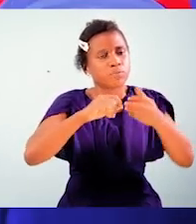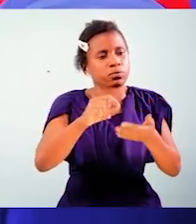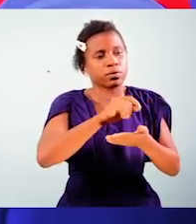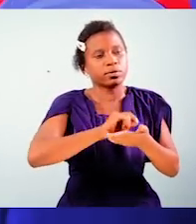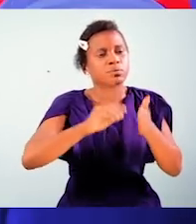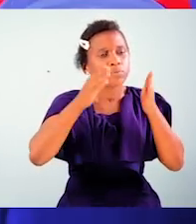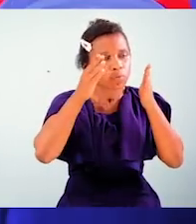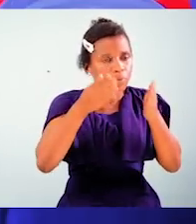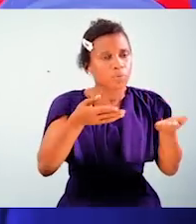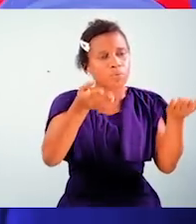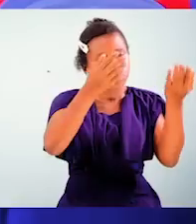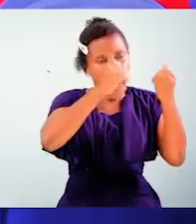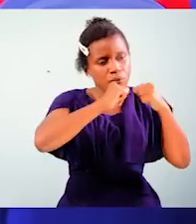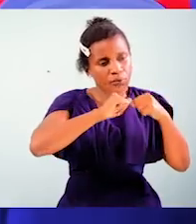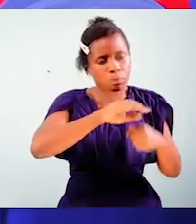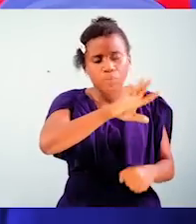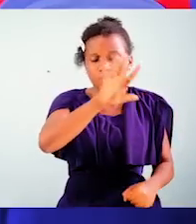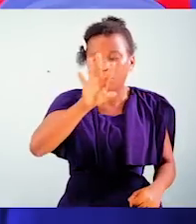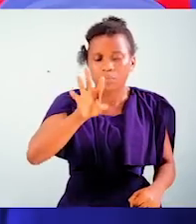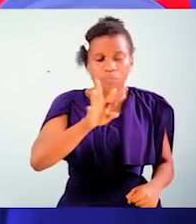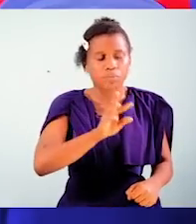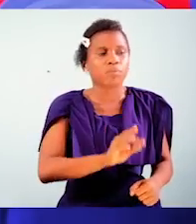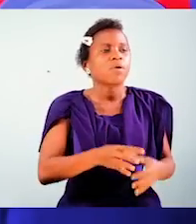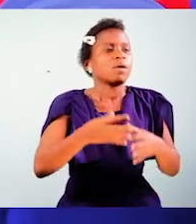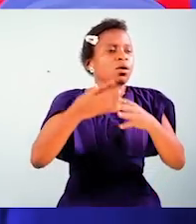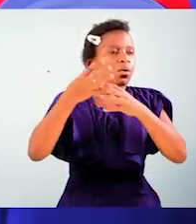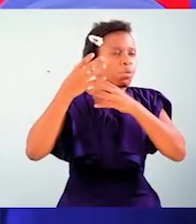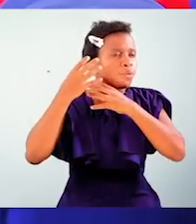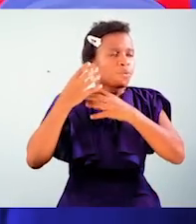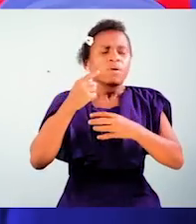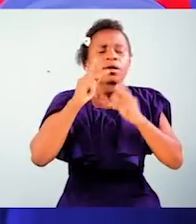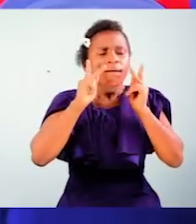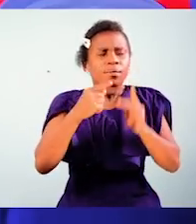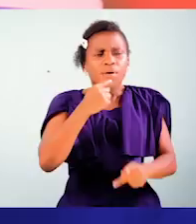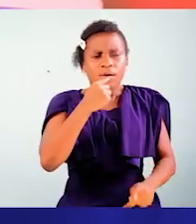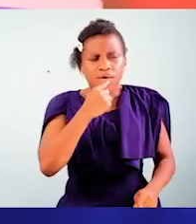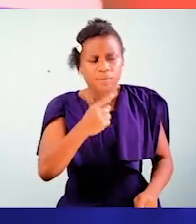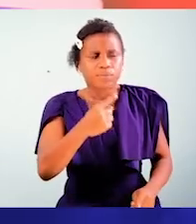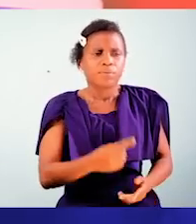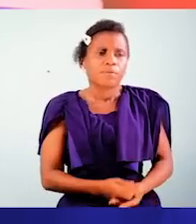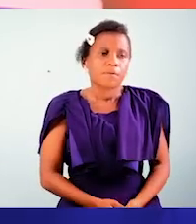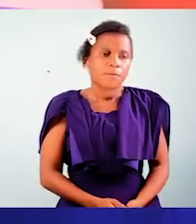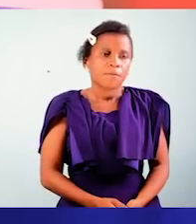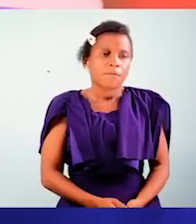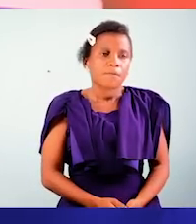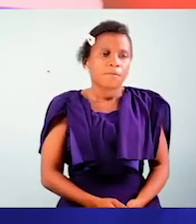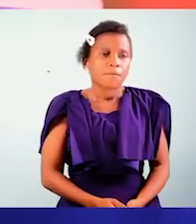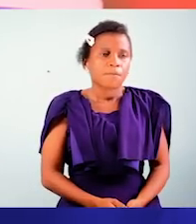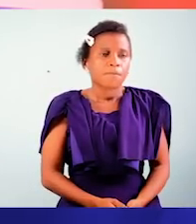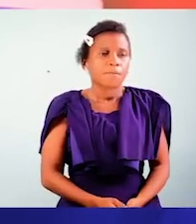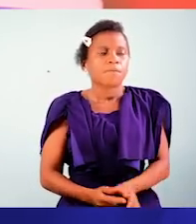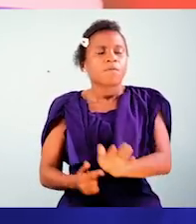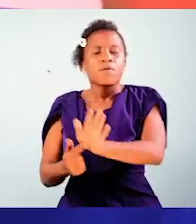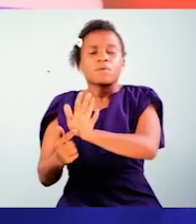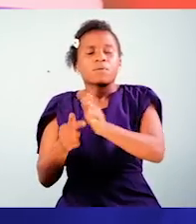wakurugenzi, wanatakiwa kulibeba lile kama agizo na amri. Wakili anasema mawaziri,